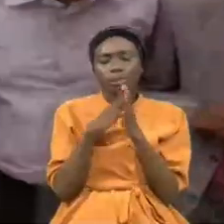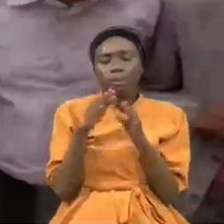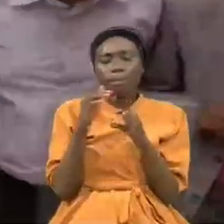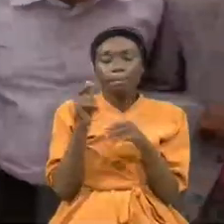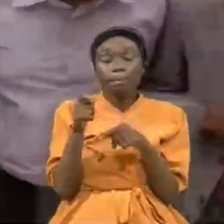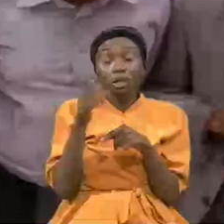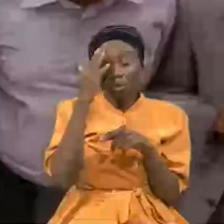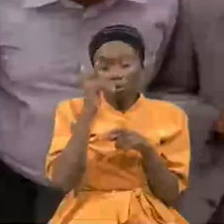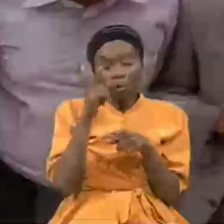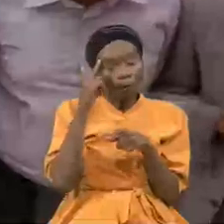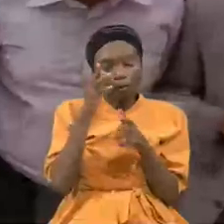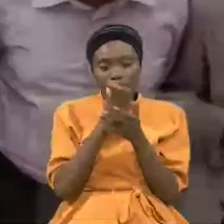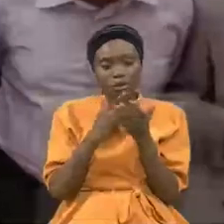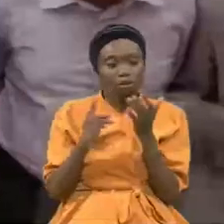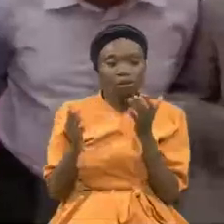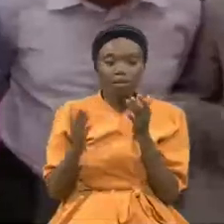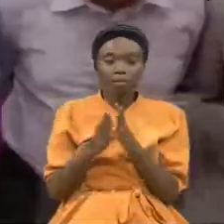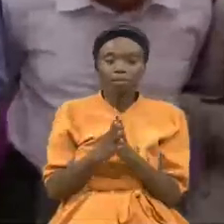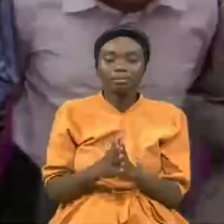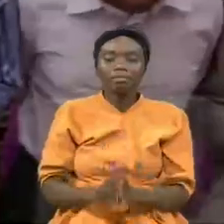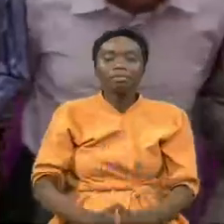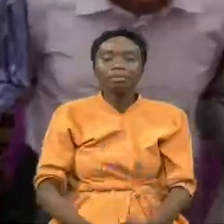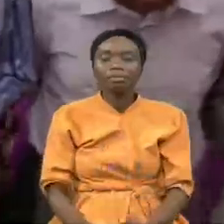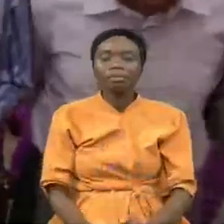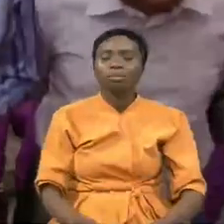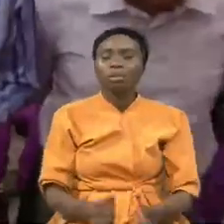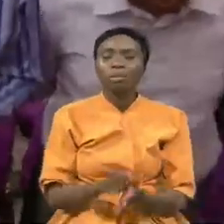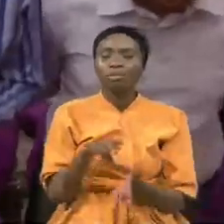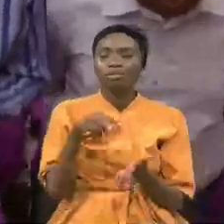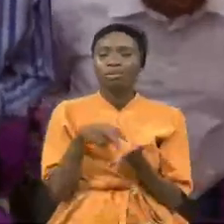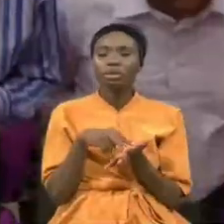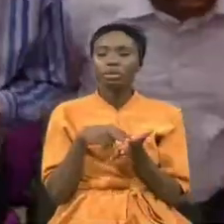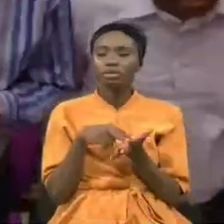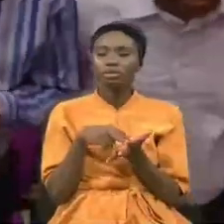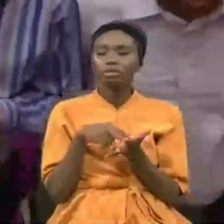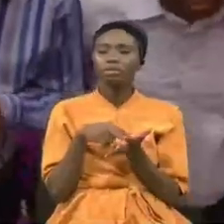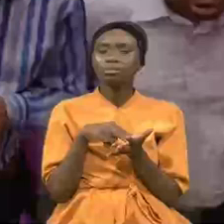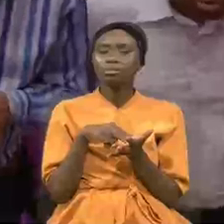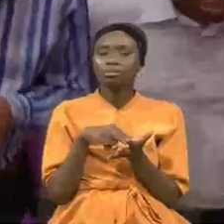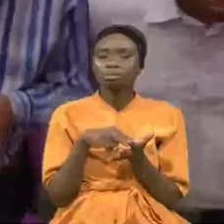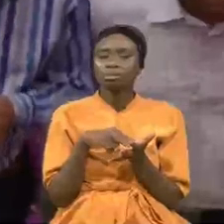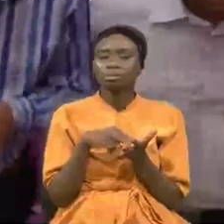sincère. On vous connaît pour quelque chose, que vous tenez pour quelque chose,